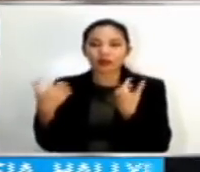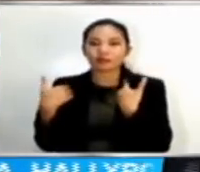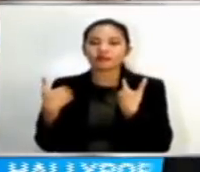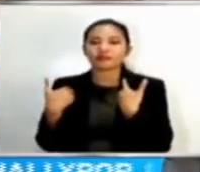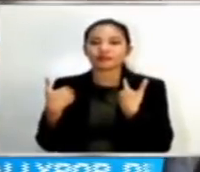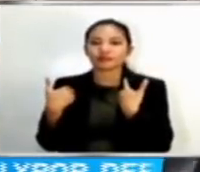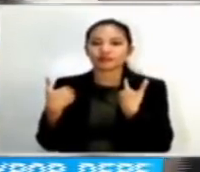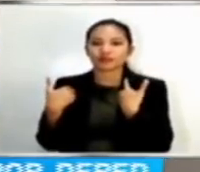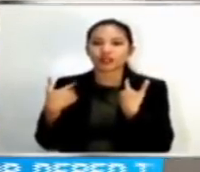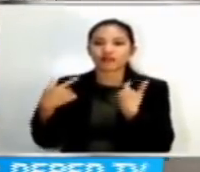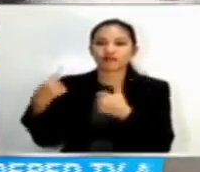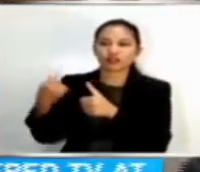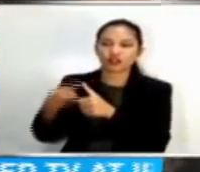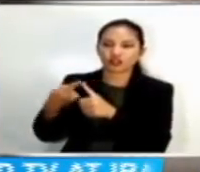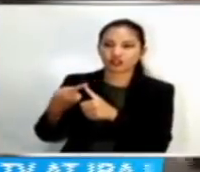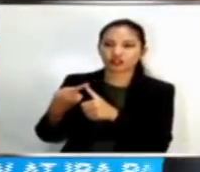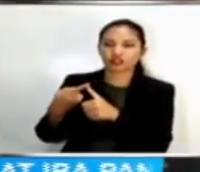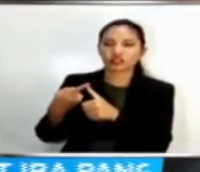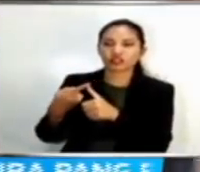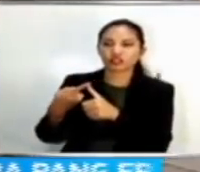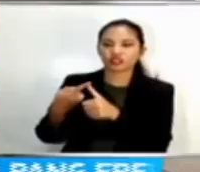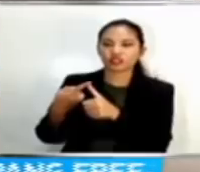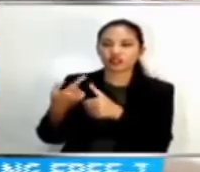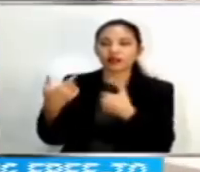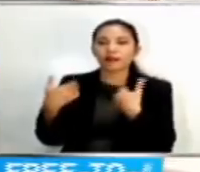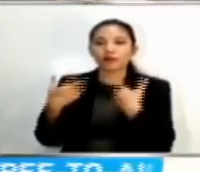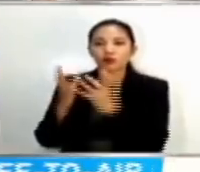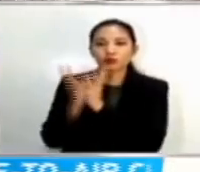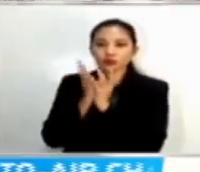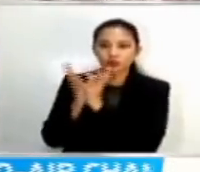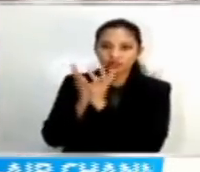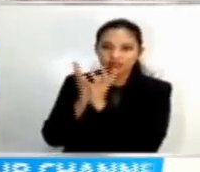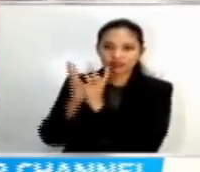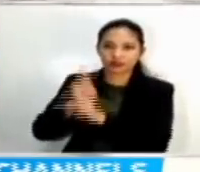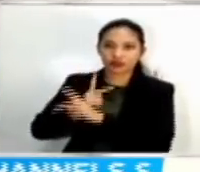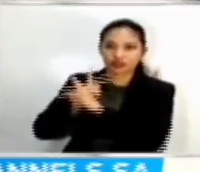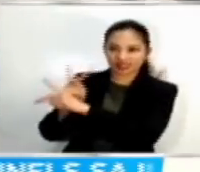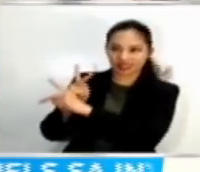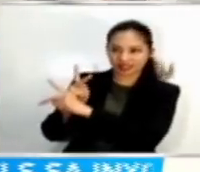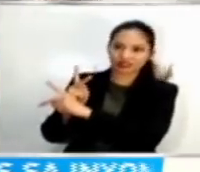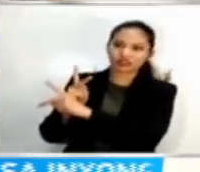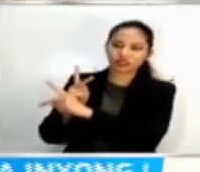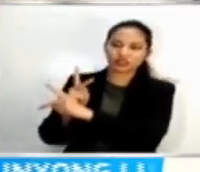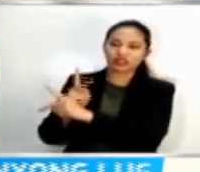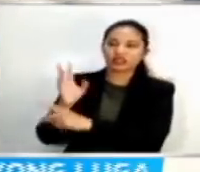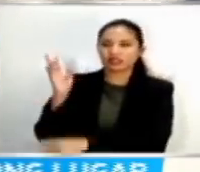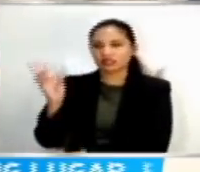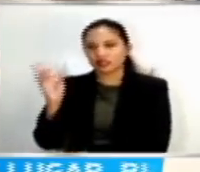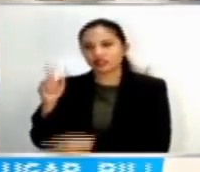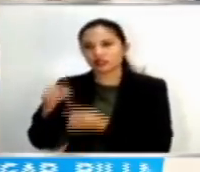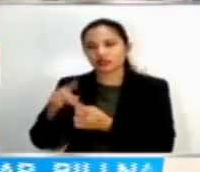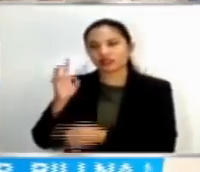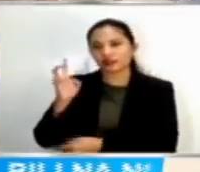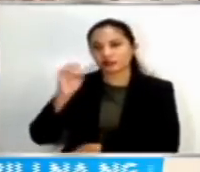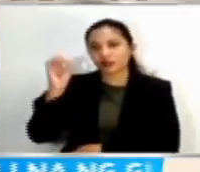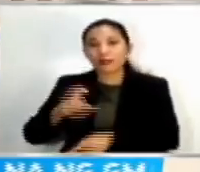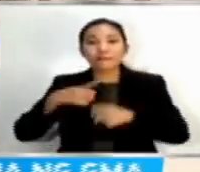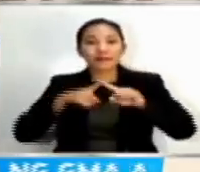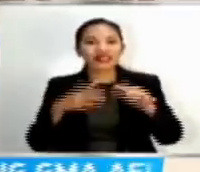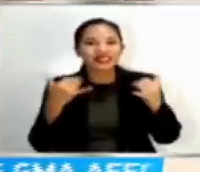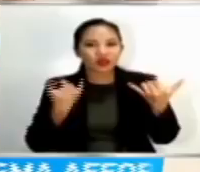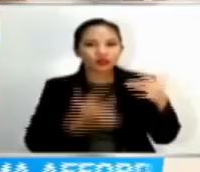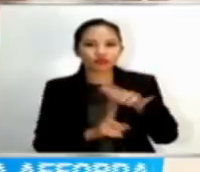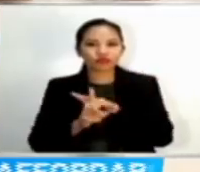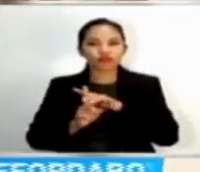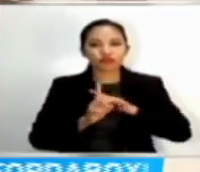herd immunity threshold calculations, nasa 60 to 73%. Right. Pero sa ngayon, ang estimate natin, at least